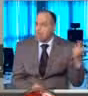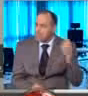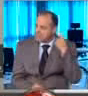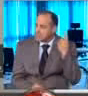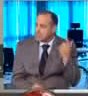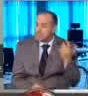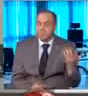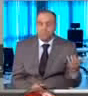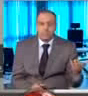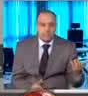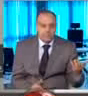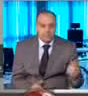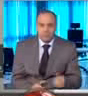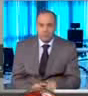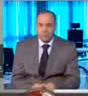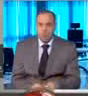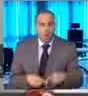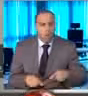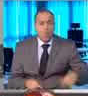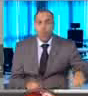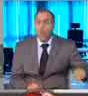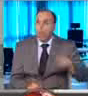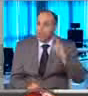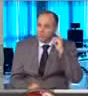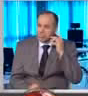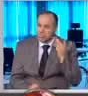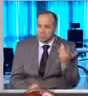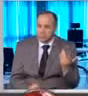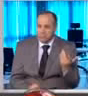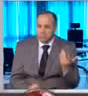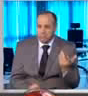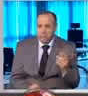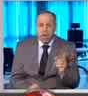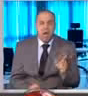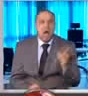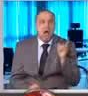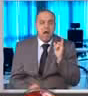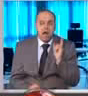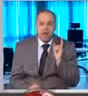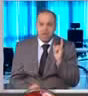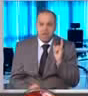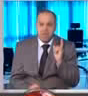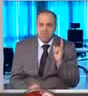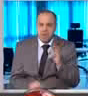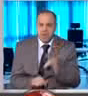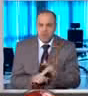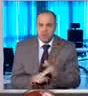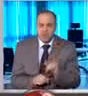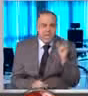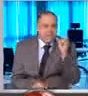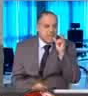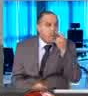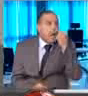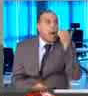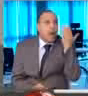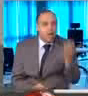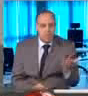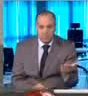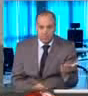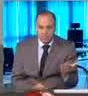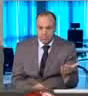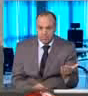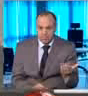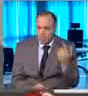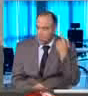وأخذوا يعني رعبوا العالم بالقتل، ما عندهم أي تفاق. حرام إذا عندهم ذرة من الإسلام. على